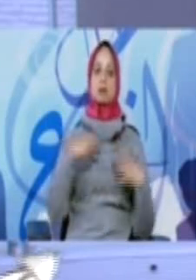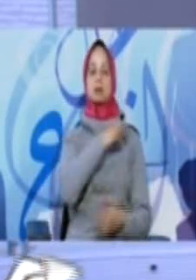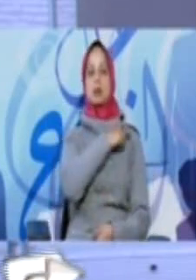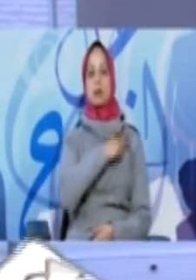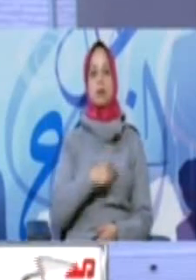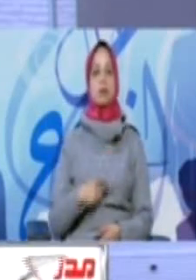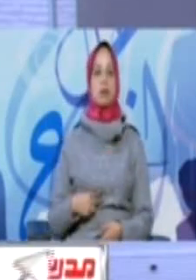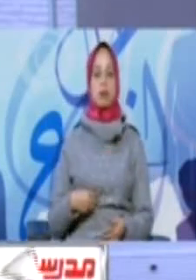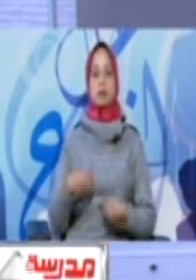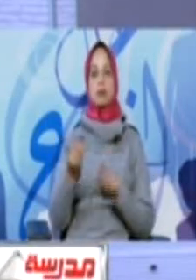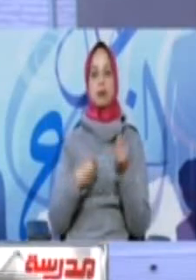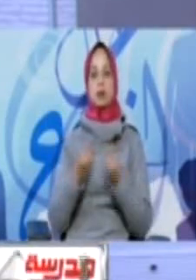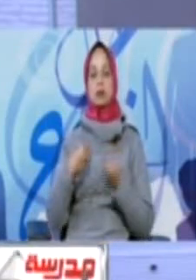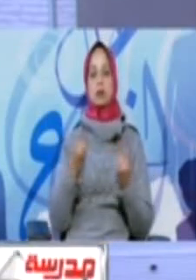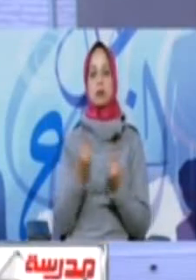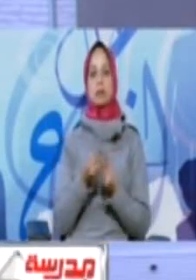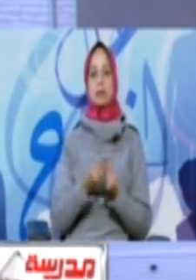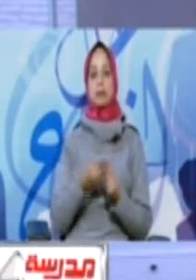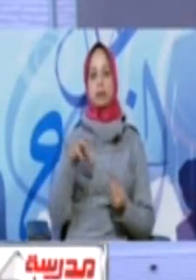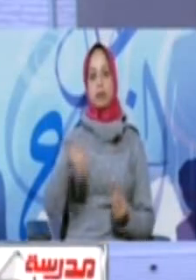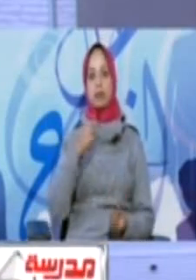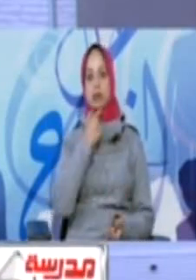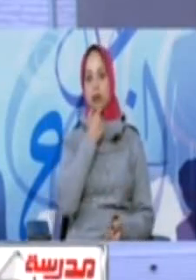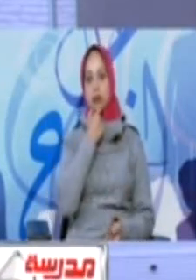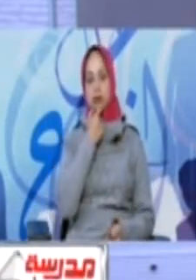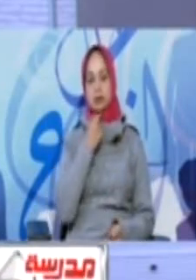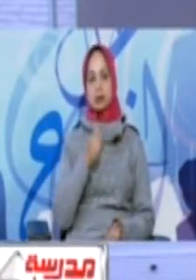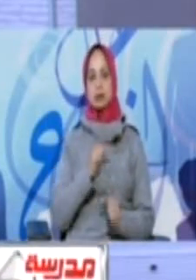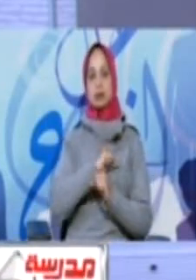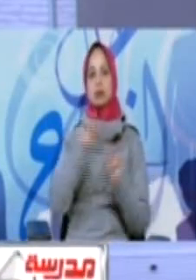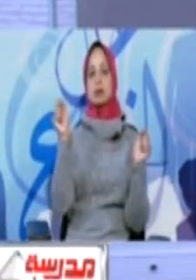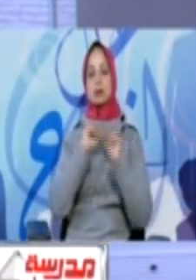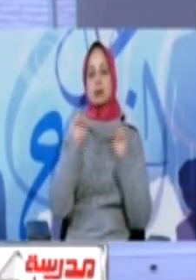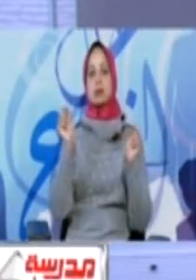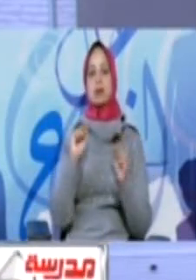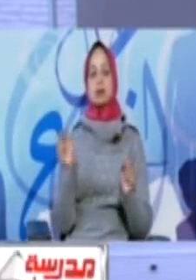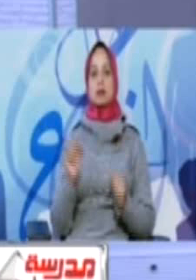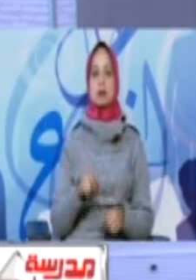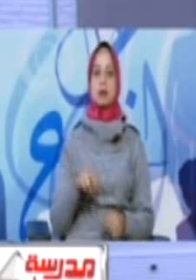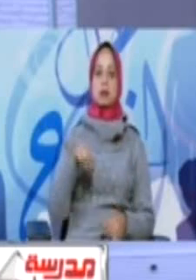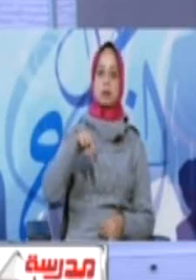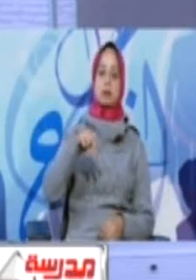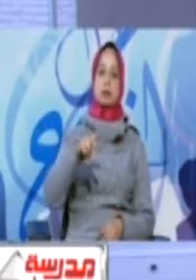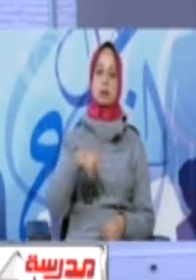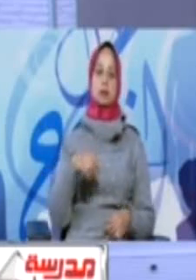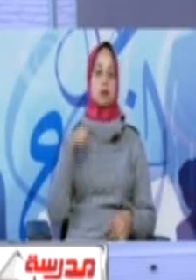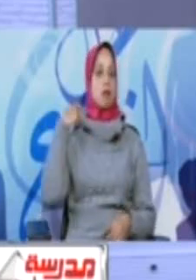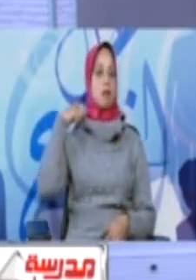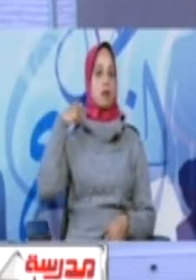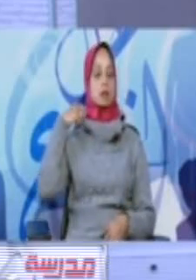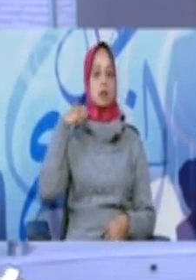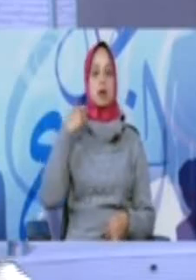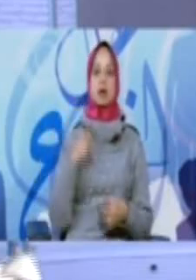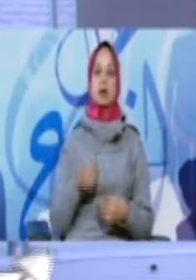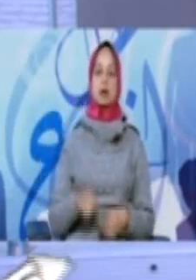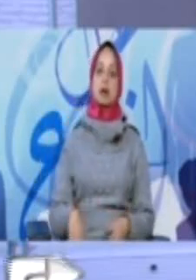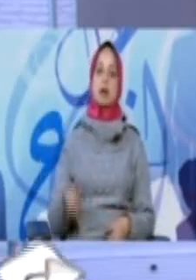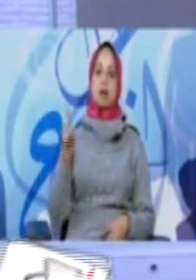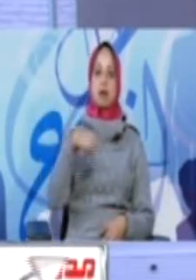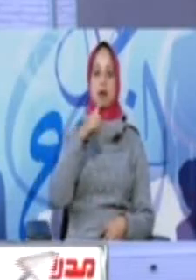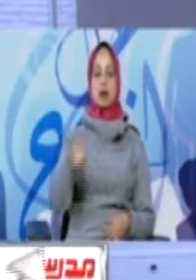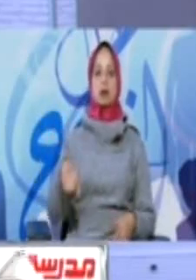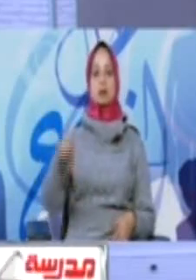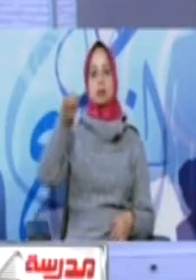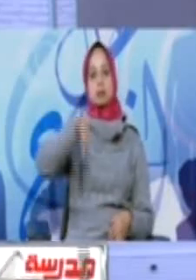بيفاوض انجلترا على الاستقلال، مشي بوزارته، ده طبعا كان ضربة كبيرة جدا ضد الحركة الوطنية والكفاح